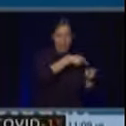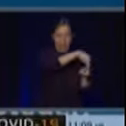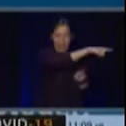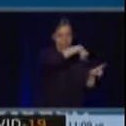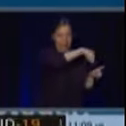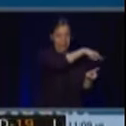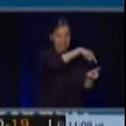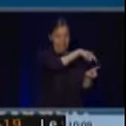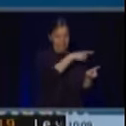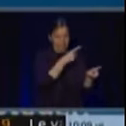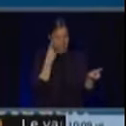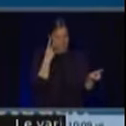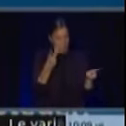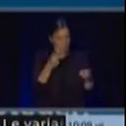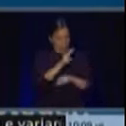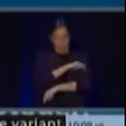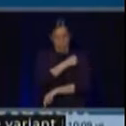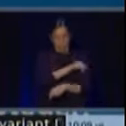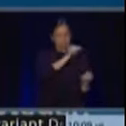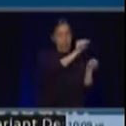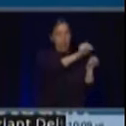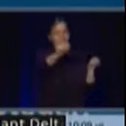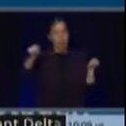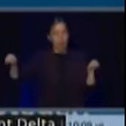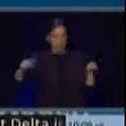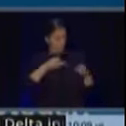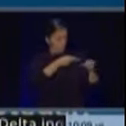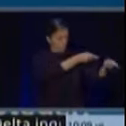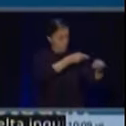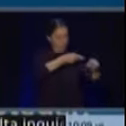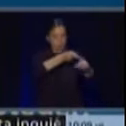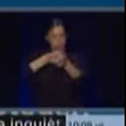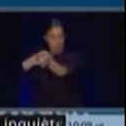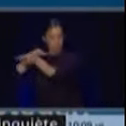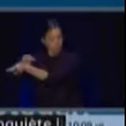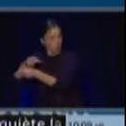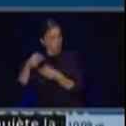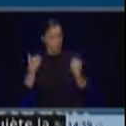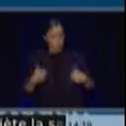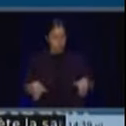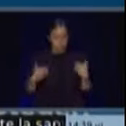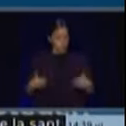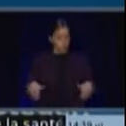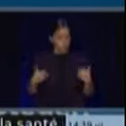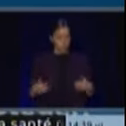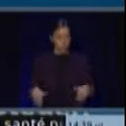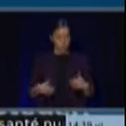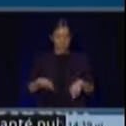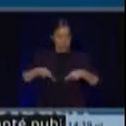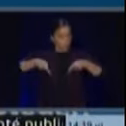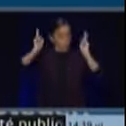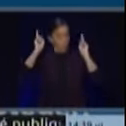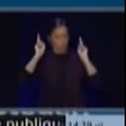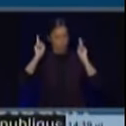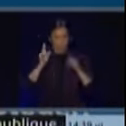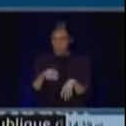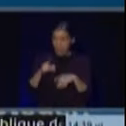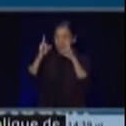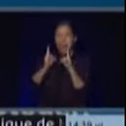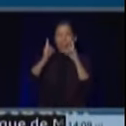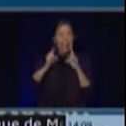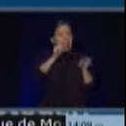partout dans tous les hôpitaux. Ça déborde. Et quand je dis que ça déborde, c'est pas qu'il nous manque de